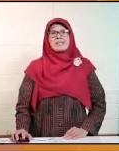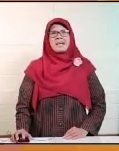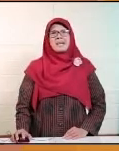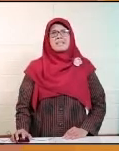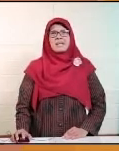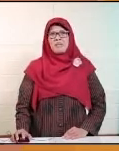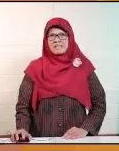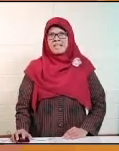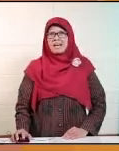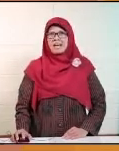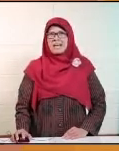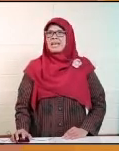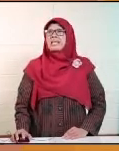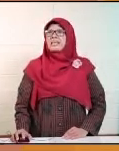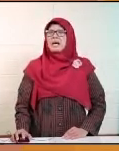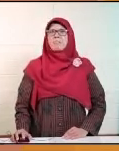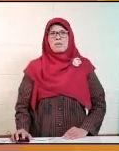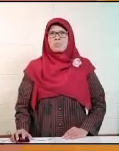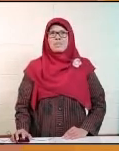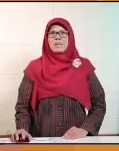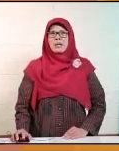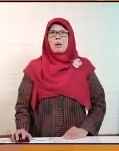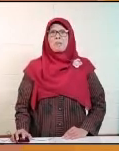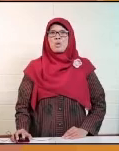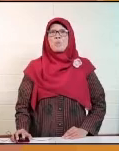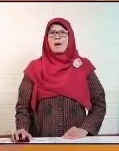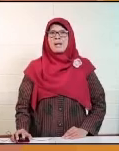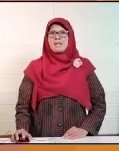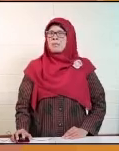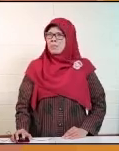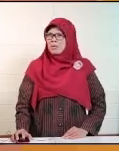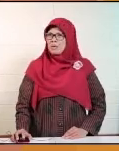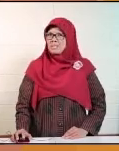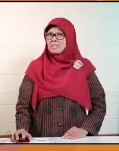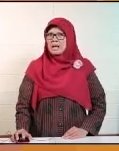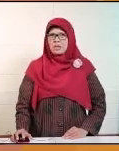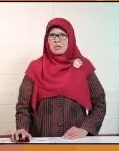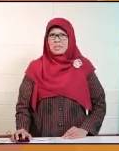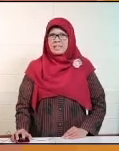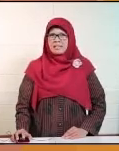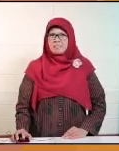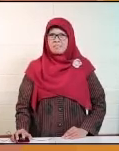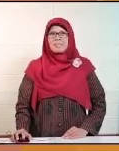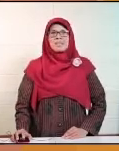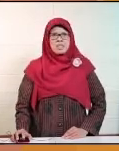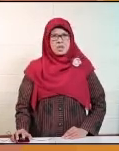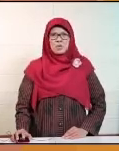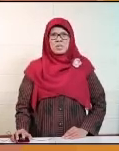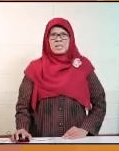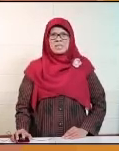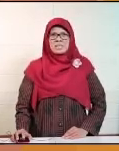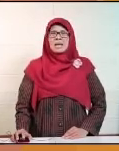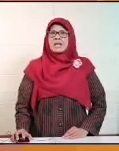masa dewasa yang meliputi perubahan biologis atau fisik